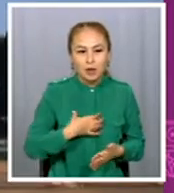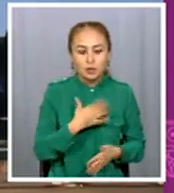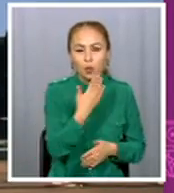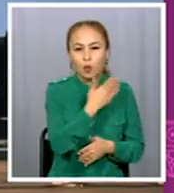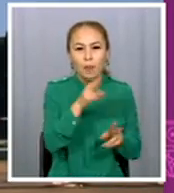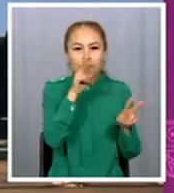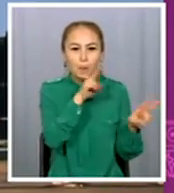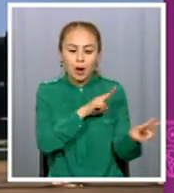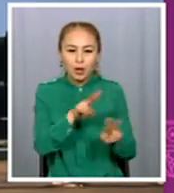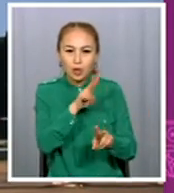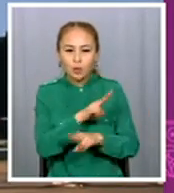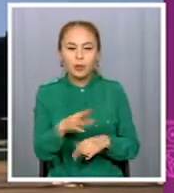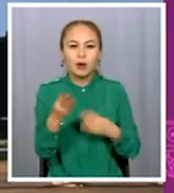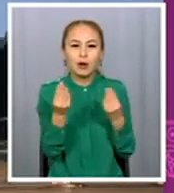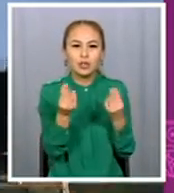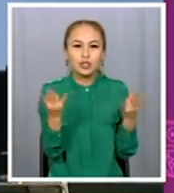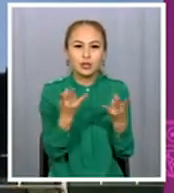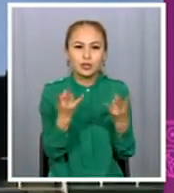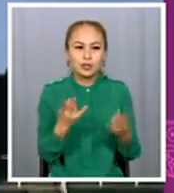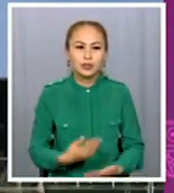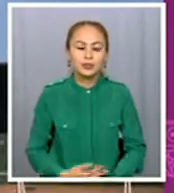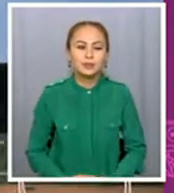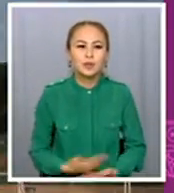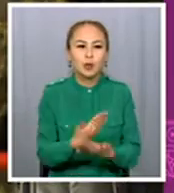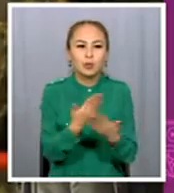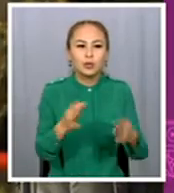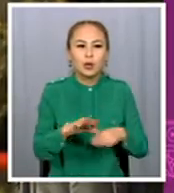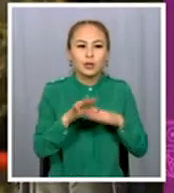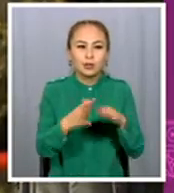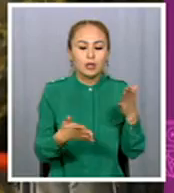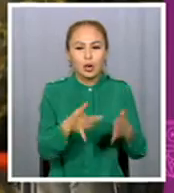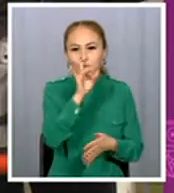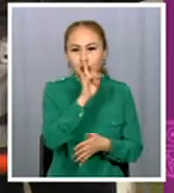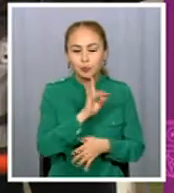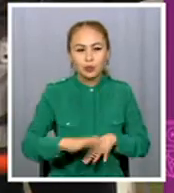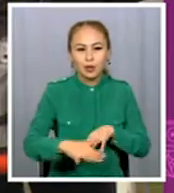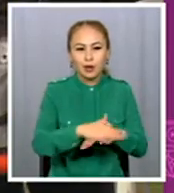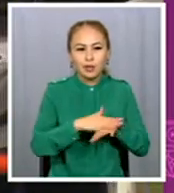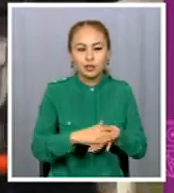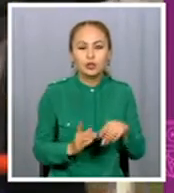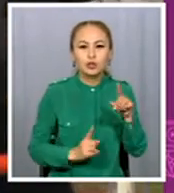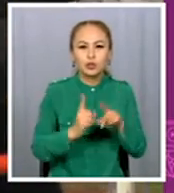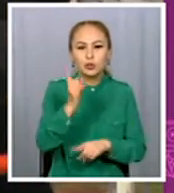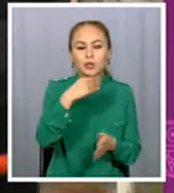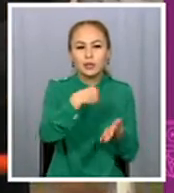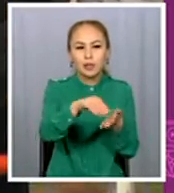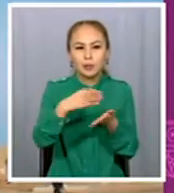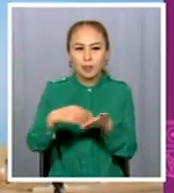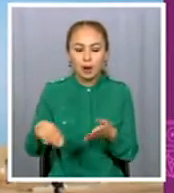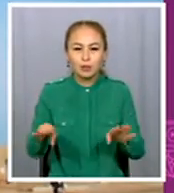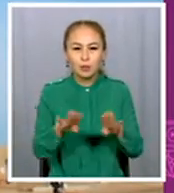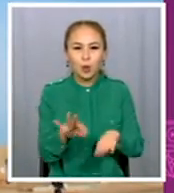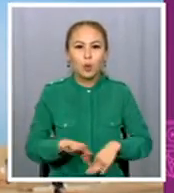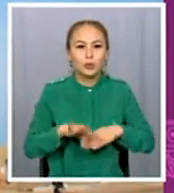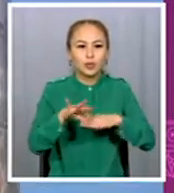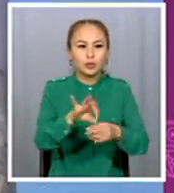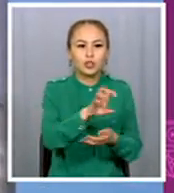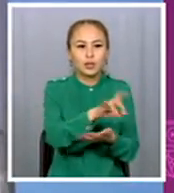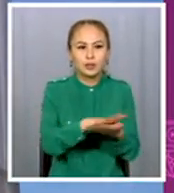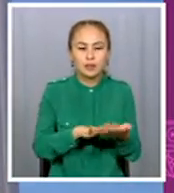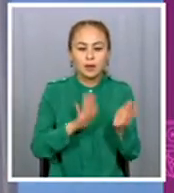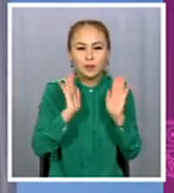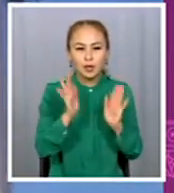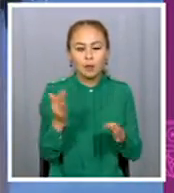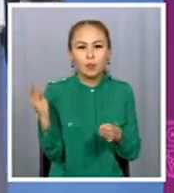мен қаржы қажет деп отыр мамандар. Мұны қолға алмаса, еліміз ғарыштық жүйелерді сырттан сатып алып, қолдануды жалғастыра береді. Ал